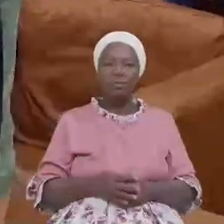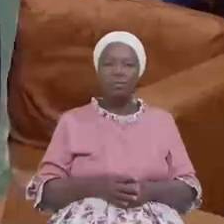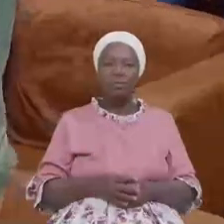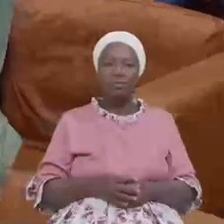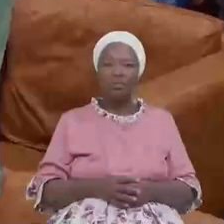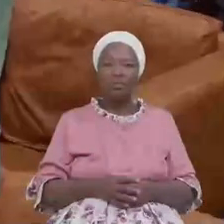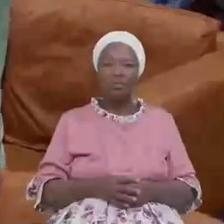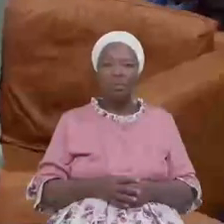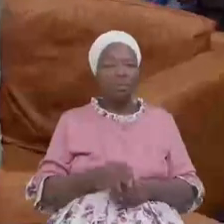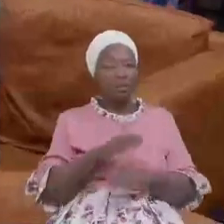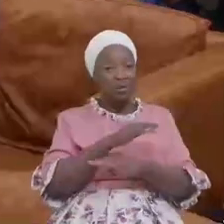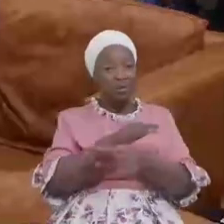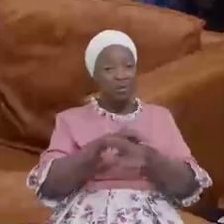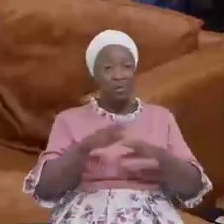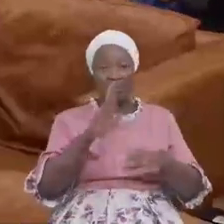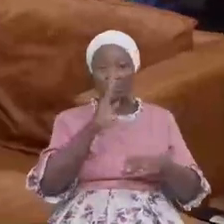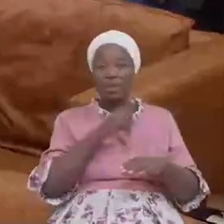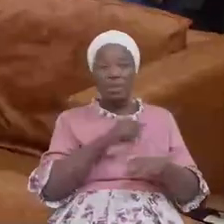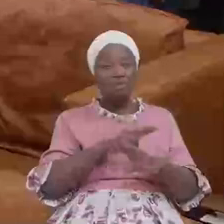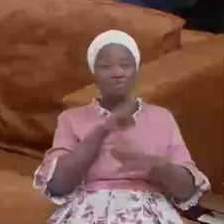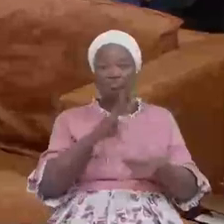Ne sois pas un chrétien nominal.